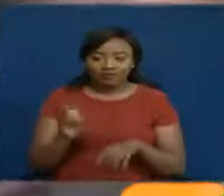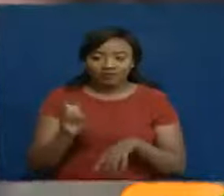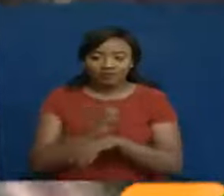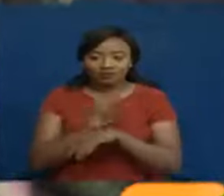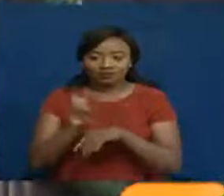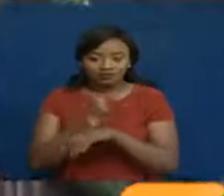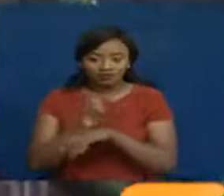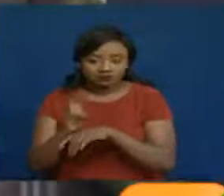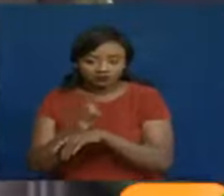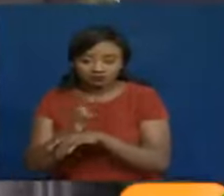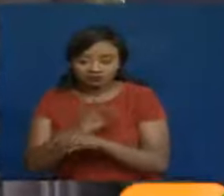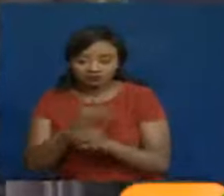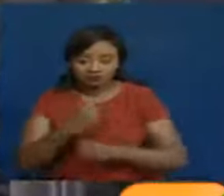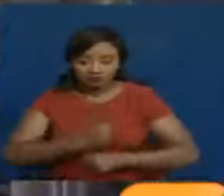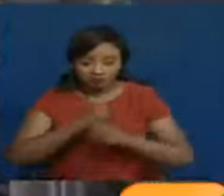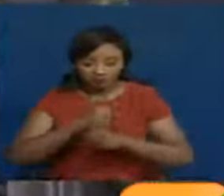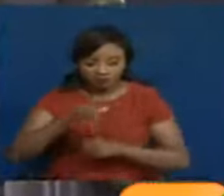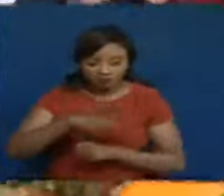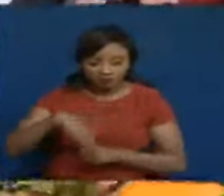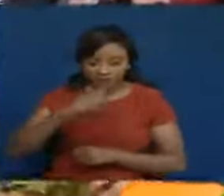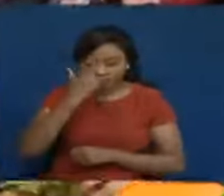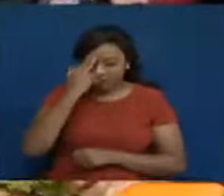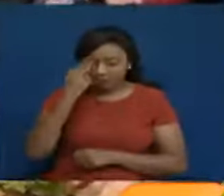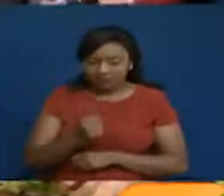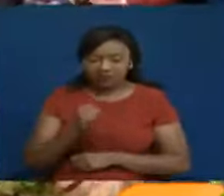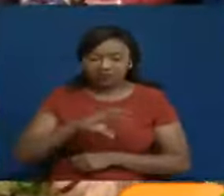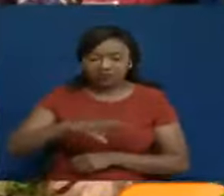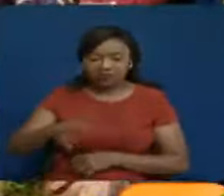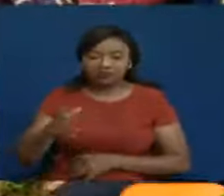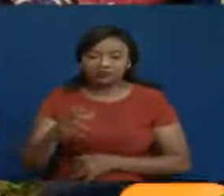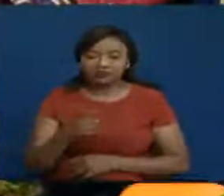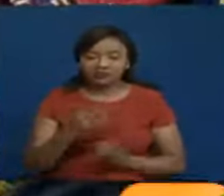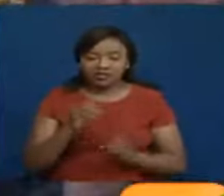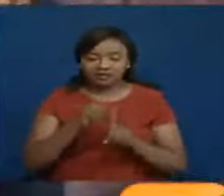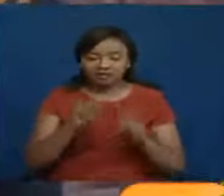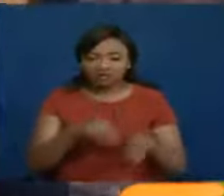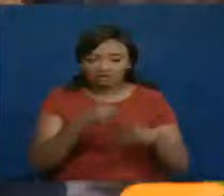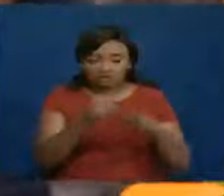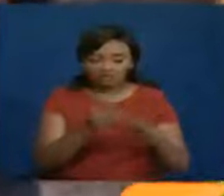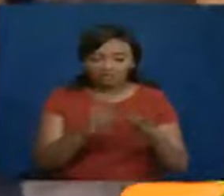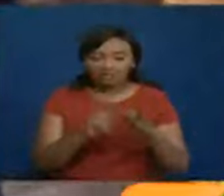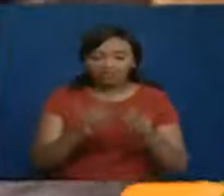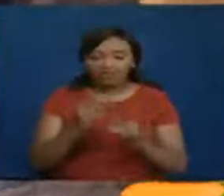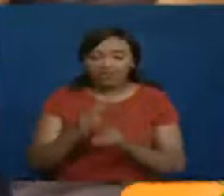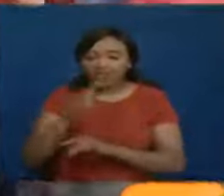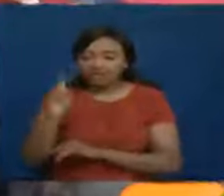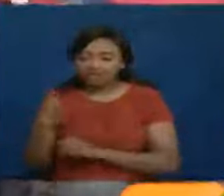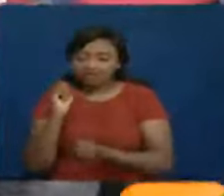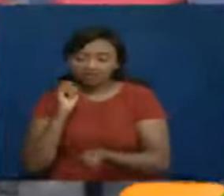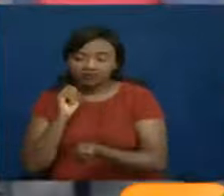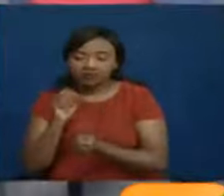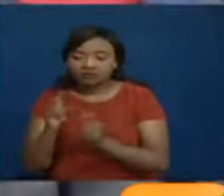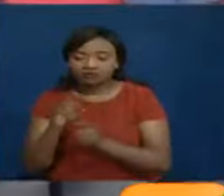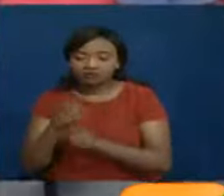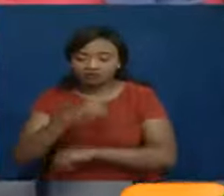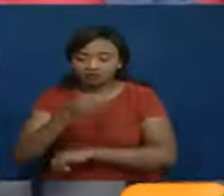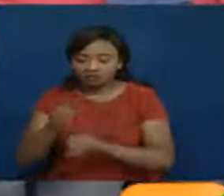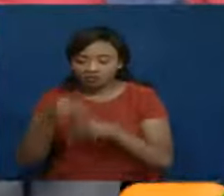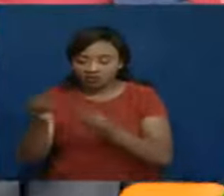katika eneo la Ngong, kaunti ya Kajiado, na kisha kuelekea katika shule ya upili ya Ololaiser kukagua